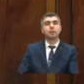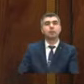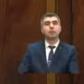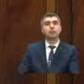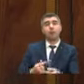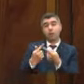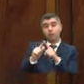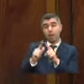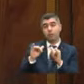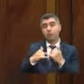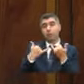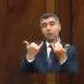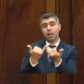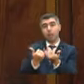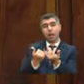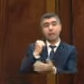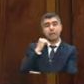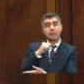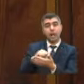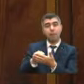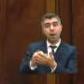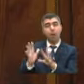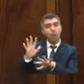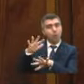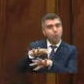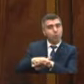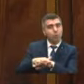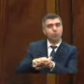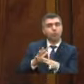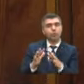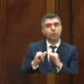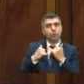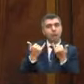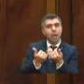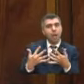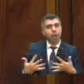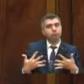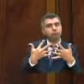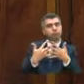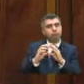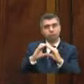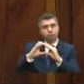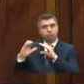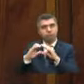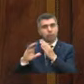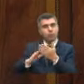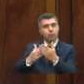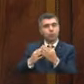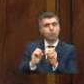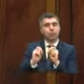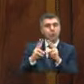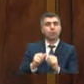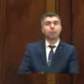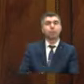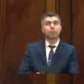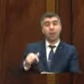المخرجات ديال المناظرة الضريبية التي شارك فيها الجميع، ورش وطني تشاركي تشاوري جميع شارك فيه، عندها